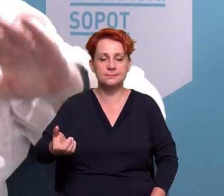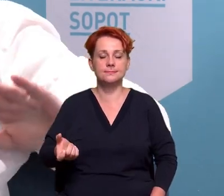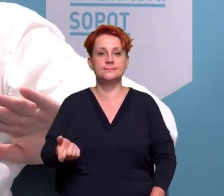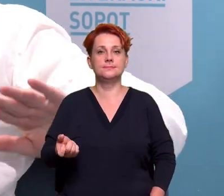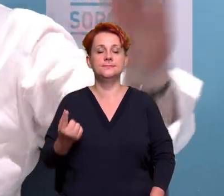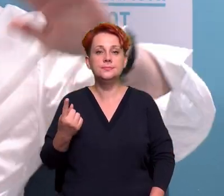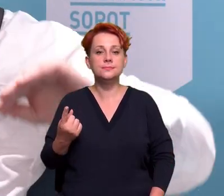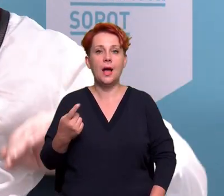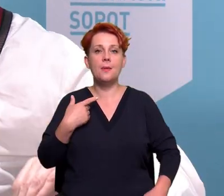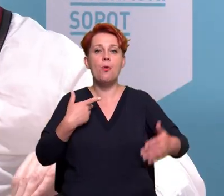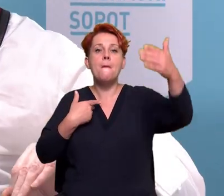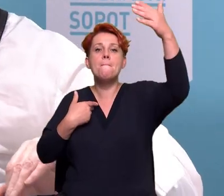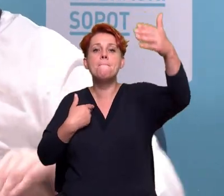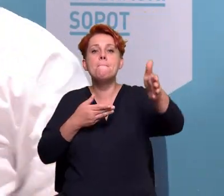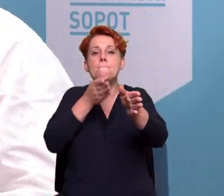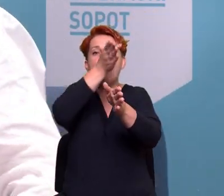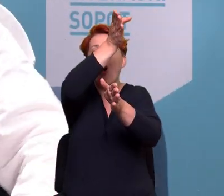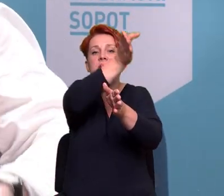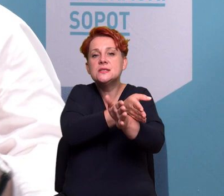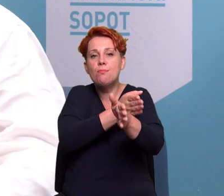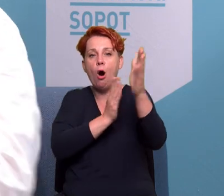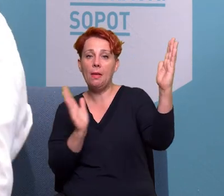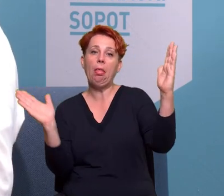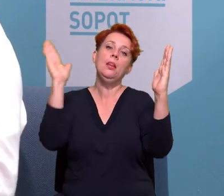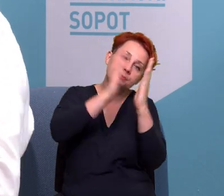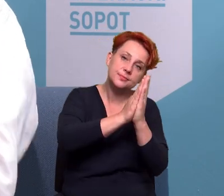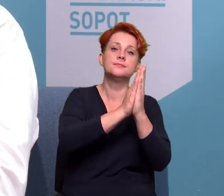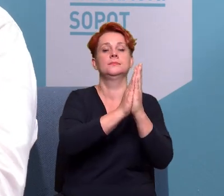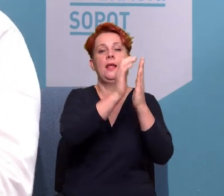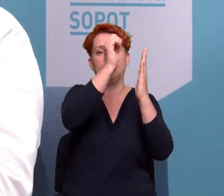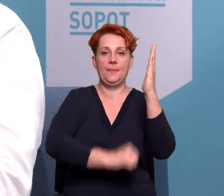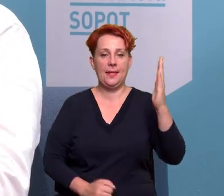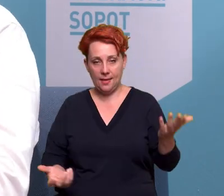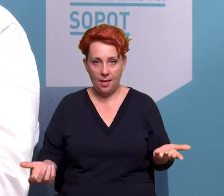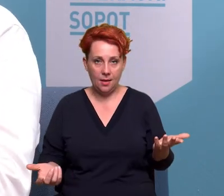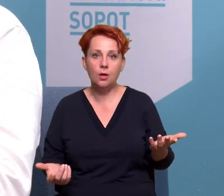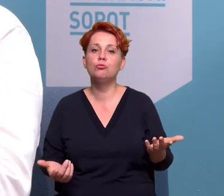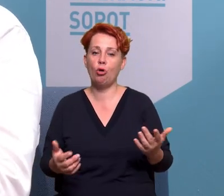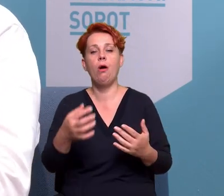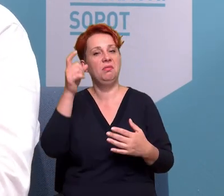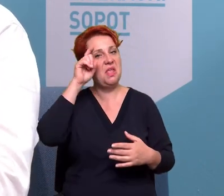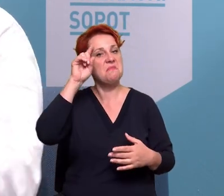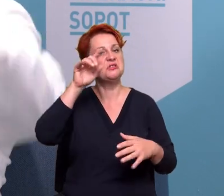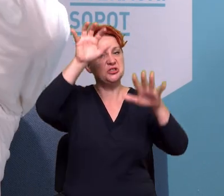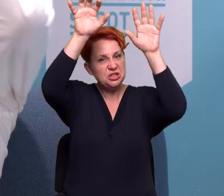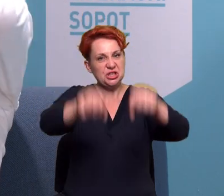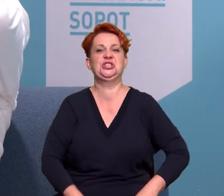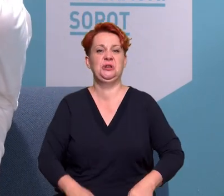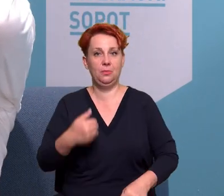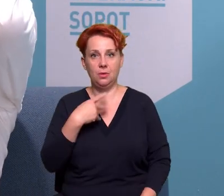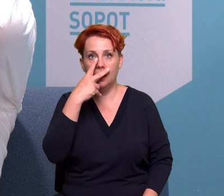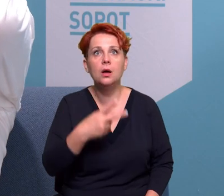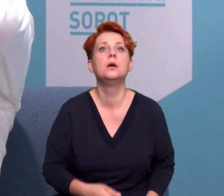która była jako podkład użyta. Więc w ten sposób się pozbyliśmy niemieckości.